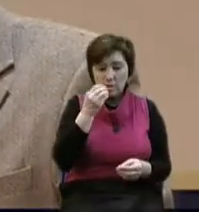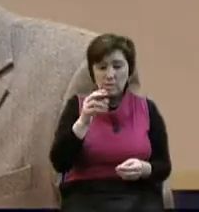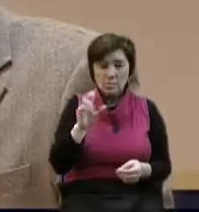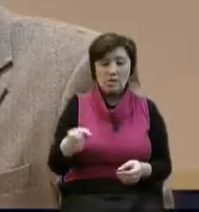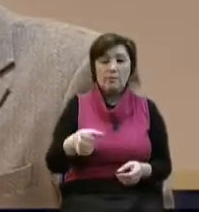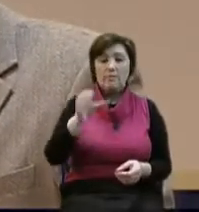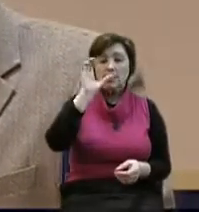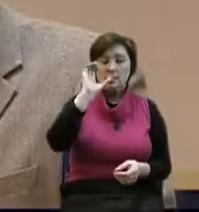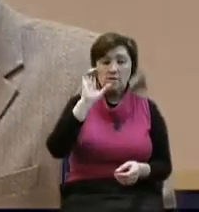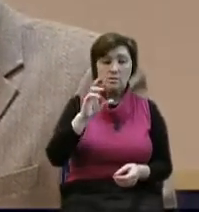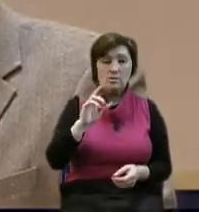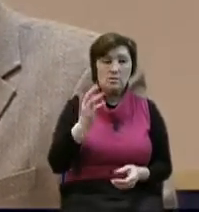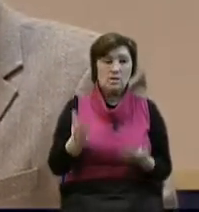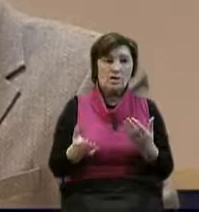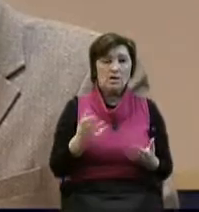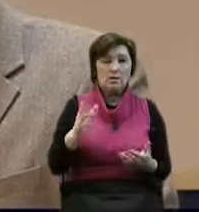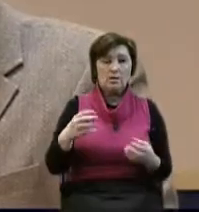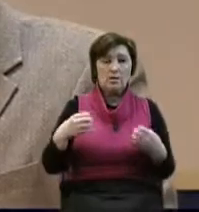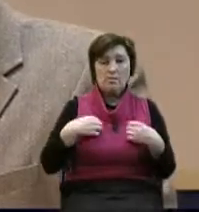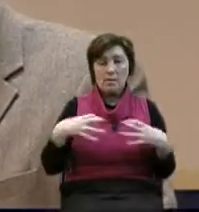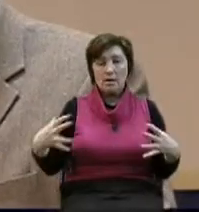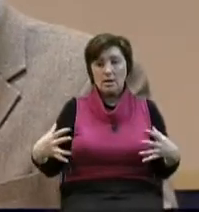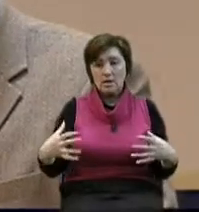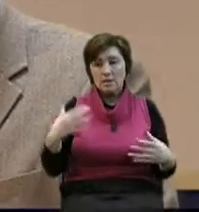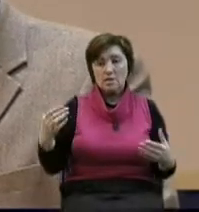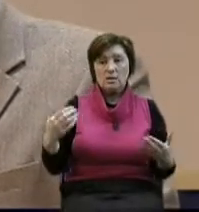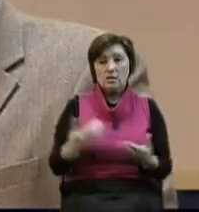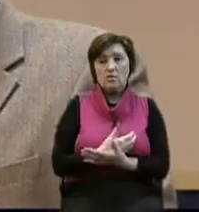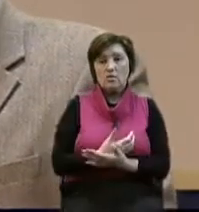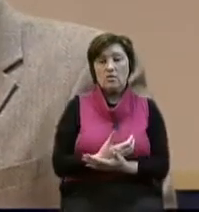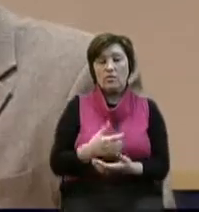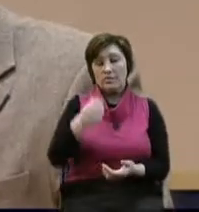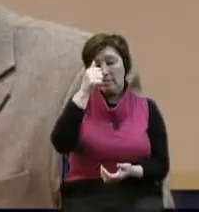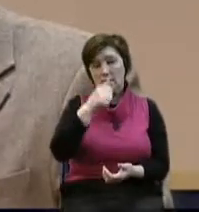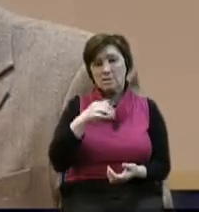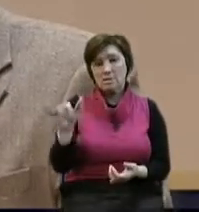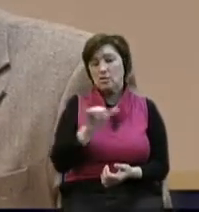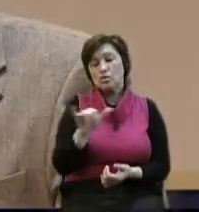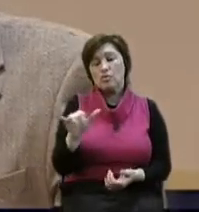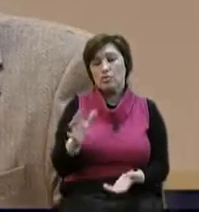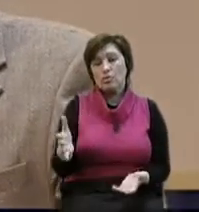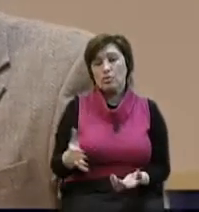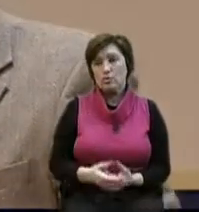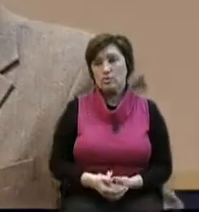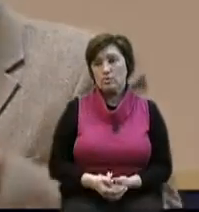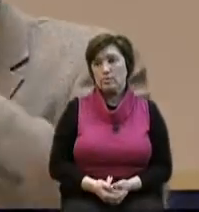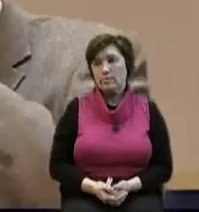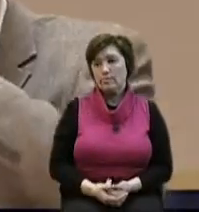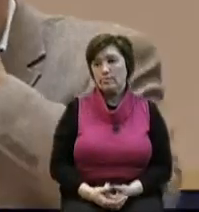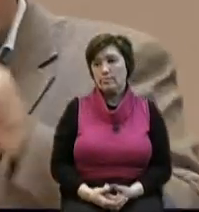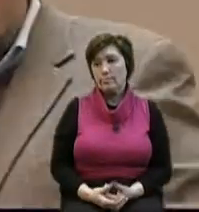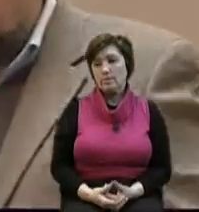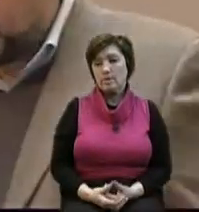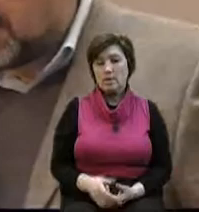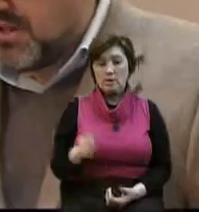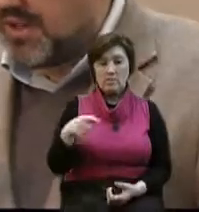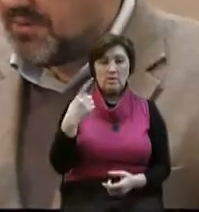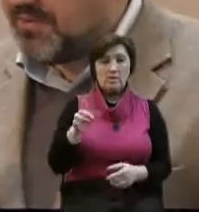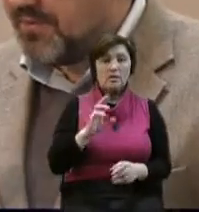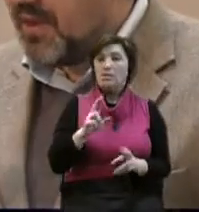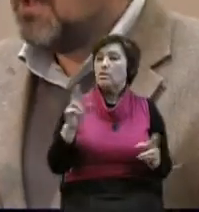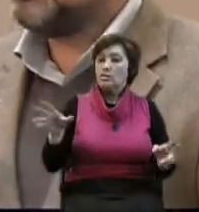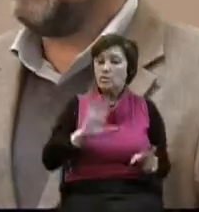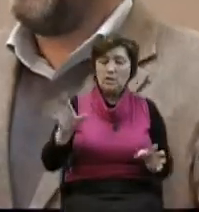питье, или какой-то праздник, или новомесячье, или субботу». В данном стихе он говорит, чтобы никто не